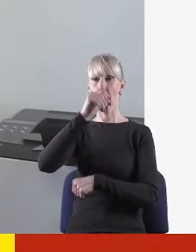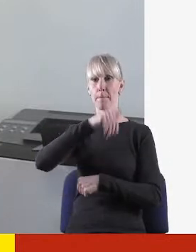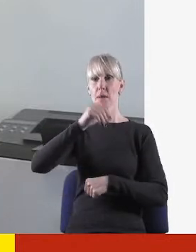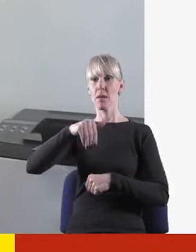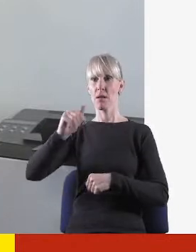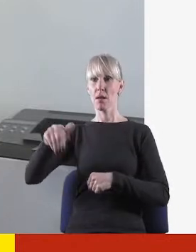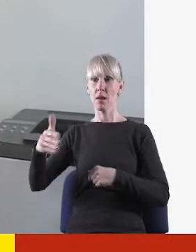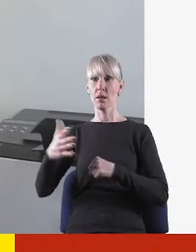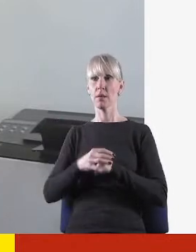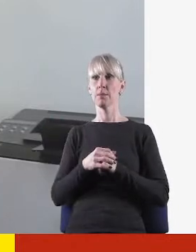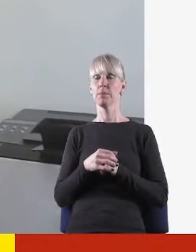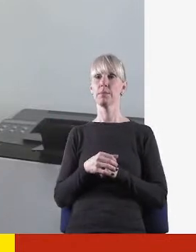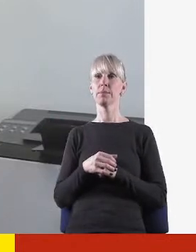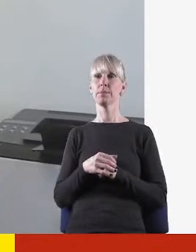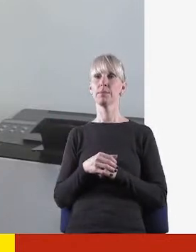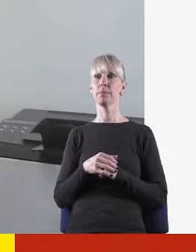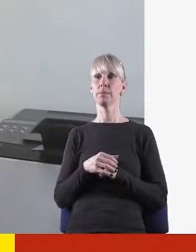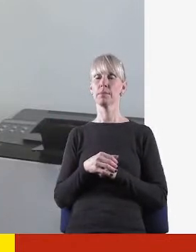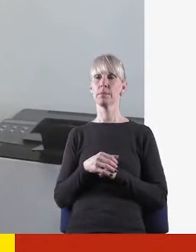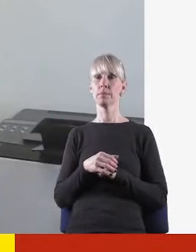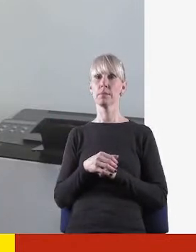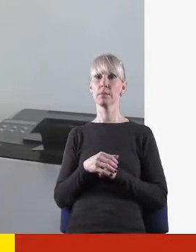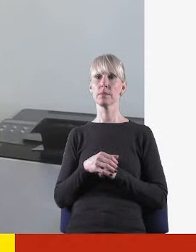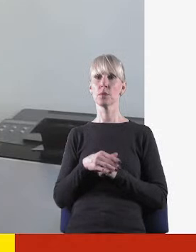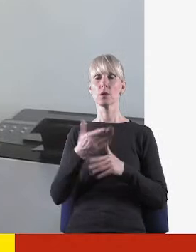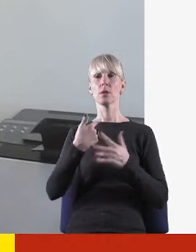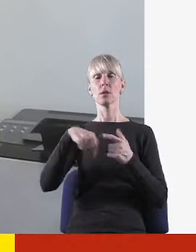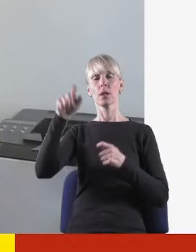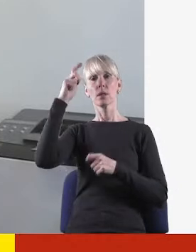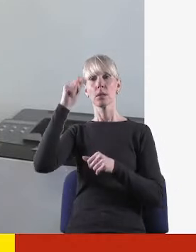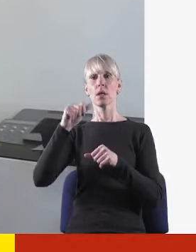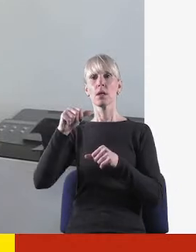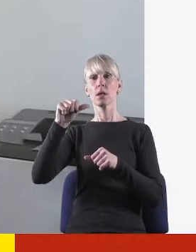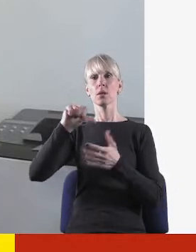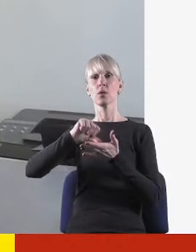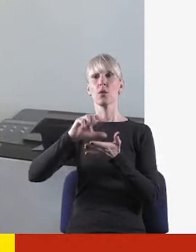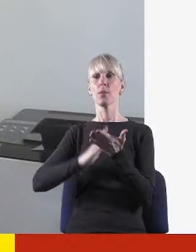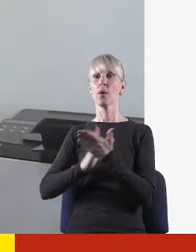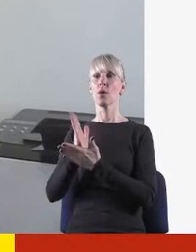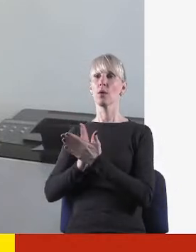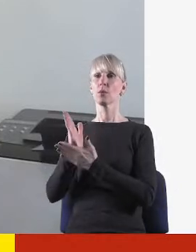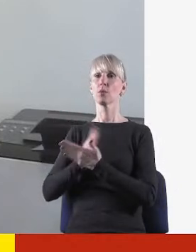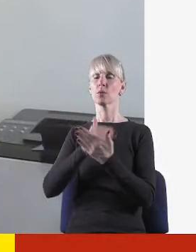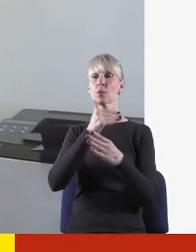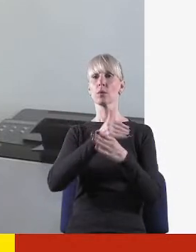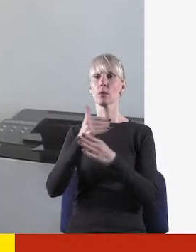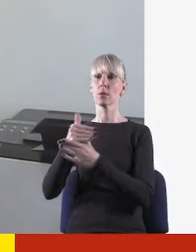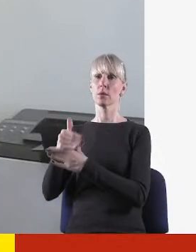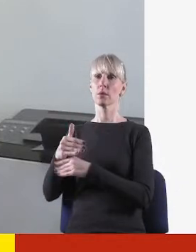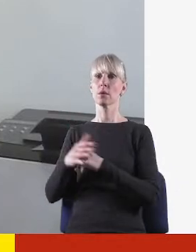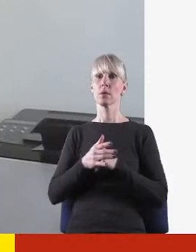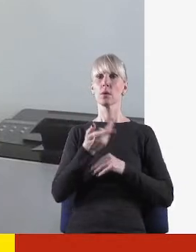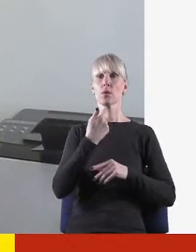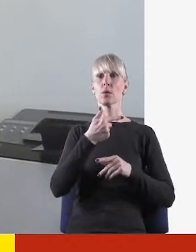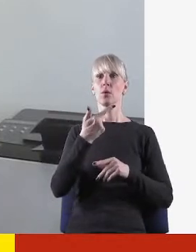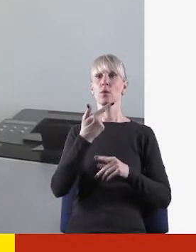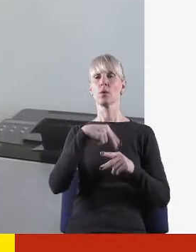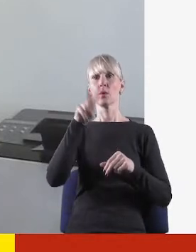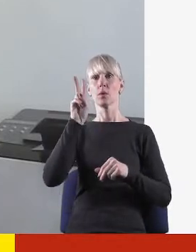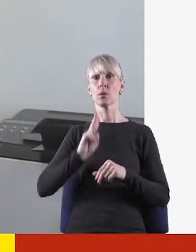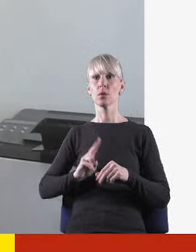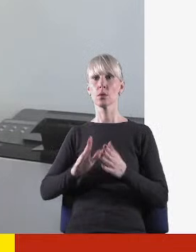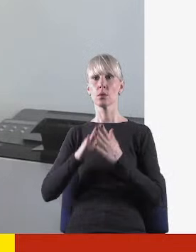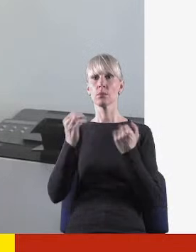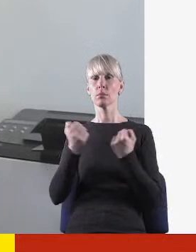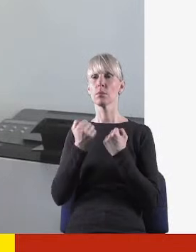skierowaną, czy transferowaną przez nasze Centrum Obsługi Przedsiębiorcy. Niewątpliwie również te nasze instytucje, nasze podmioty